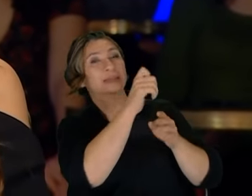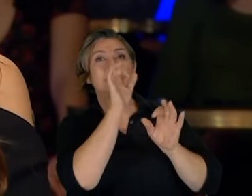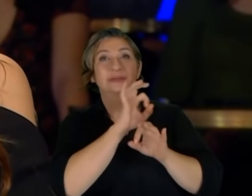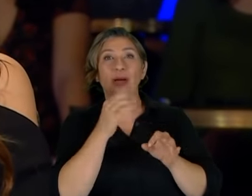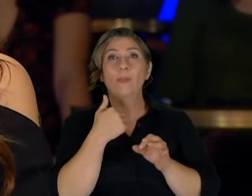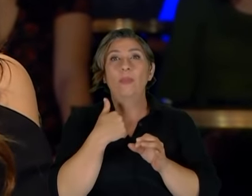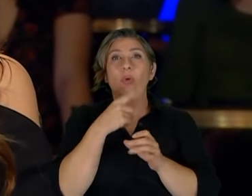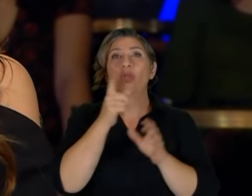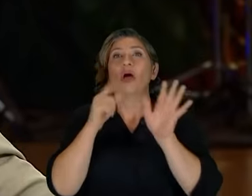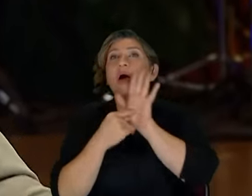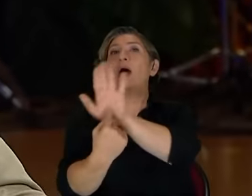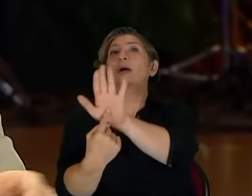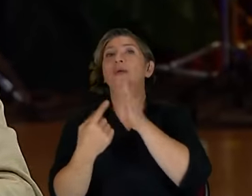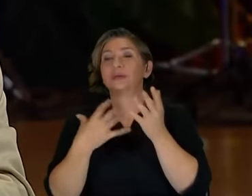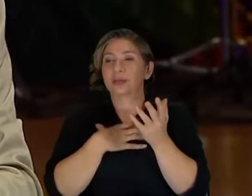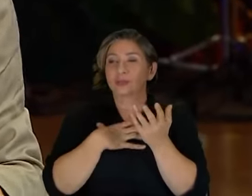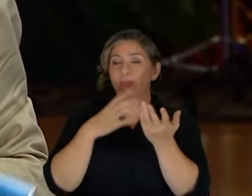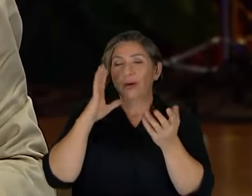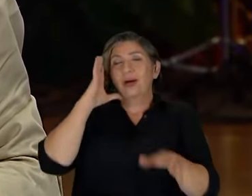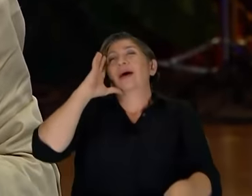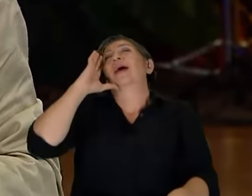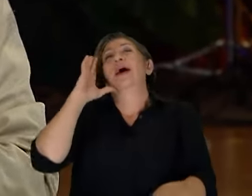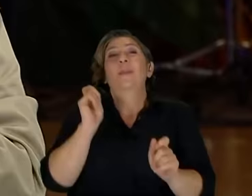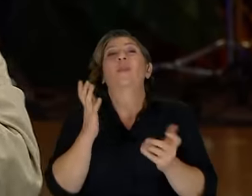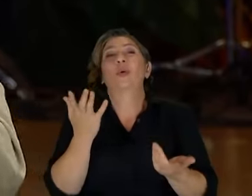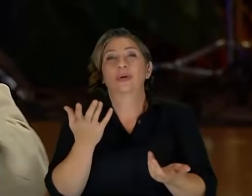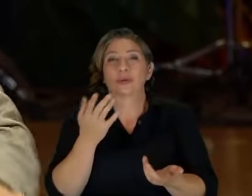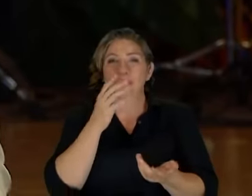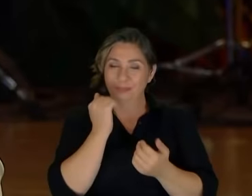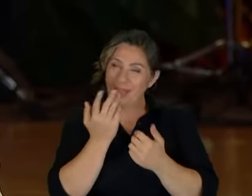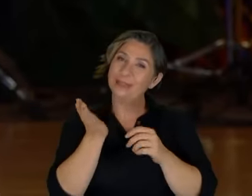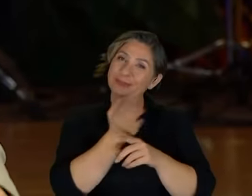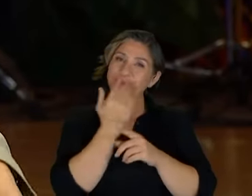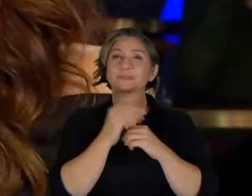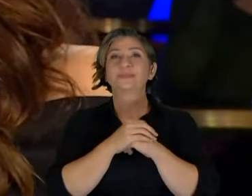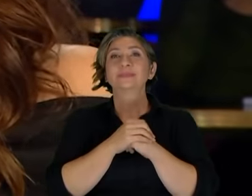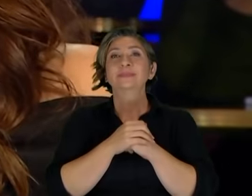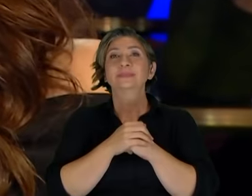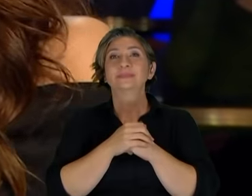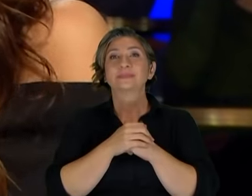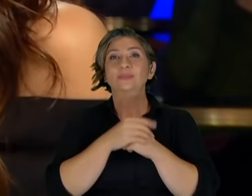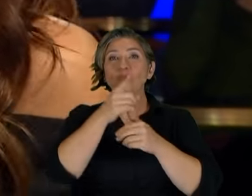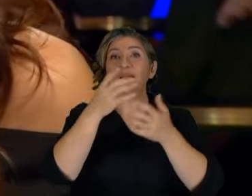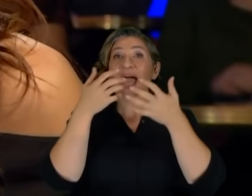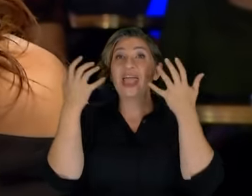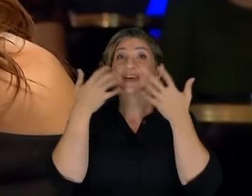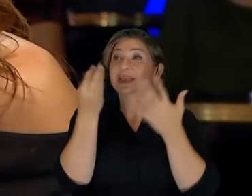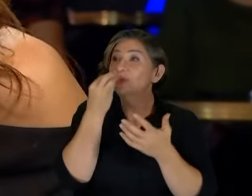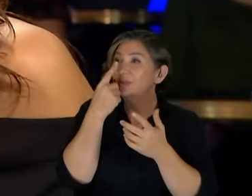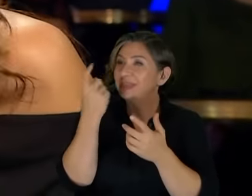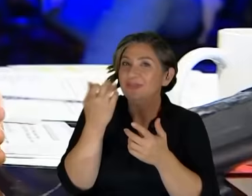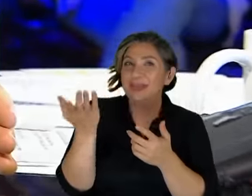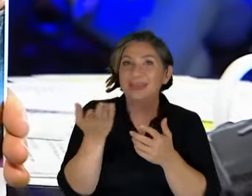Ama ben onu böyle naharan diye böyle kendimden geçmiyorum burada. Böyle ben bir de şey kendimden. Yok geçmemişim. Bunu... Peki burada bu niye hayvanı yiyorsunuz